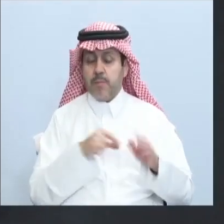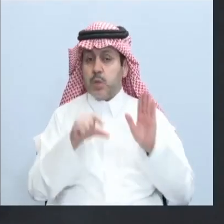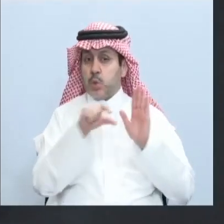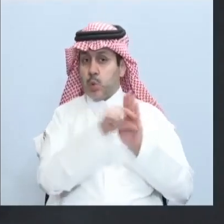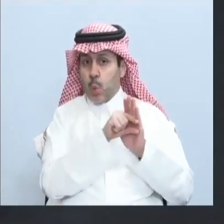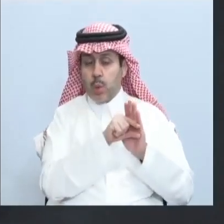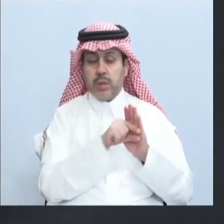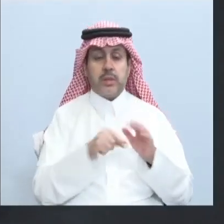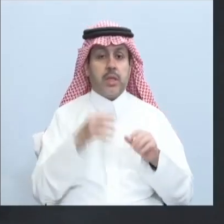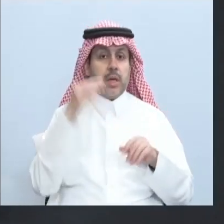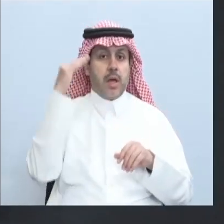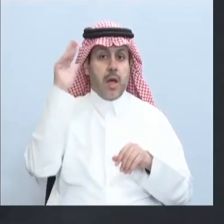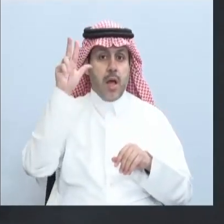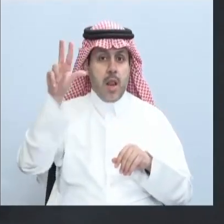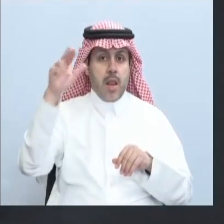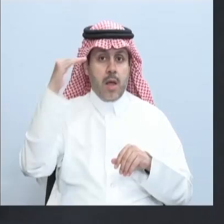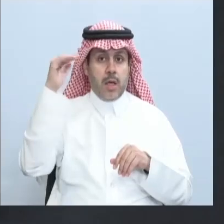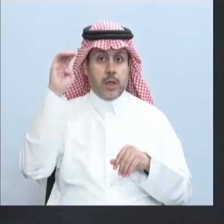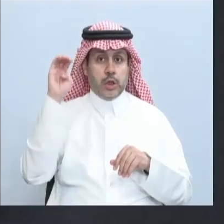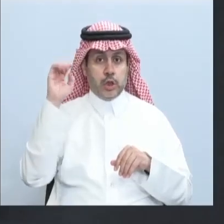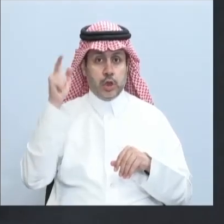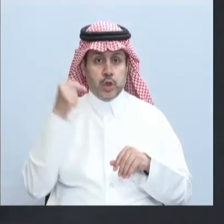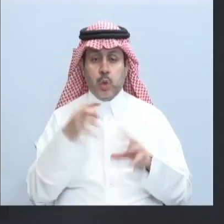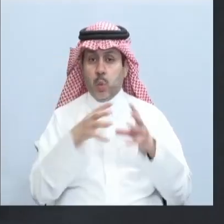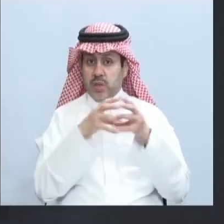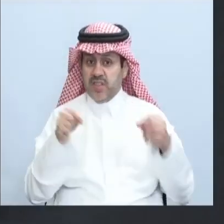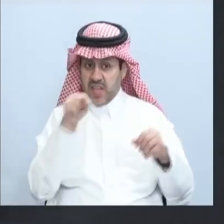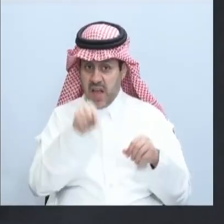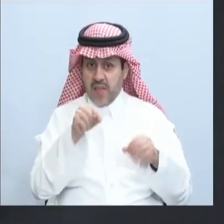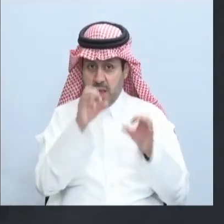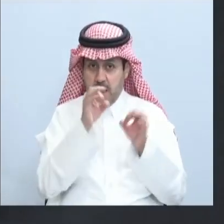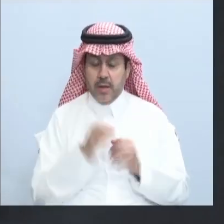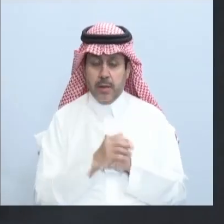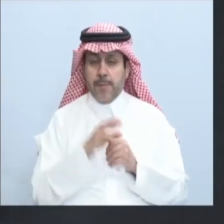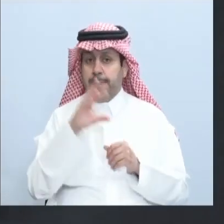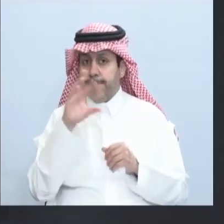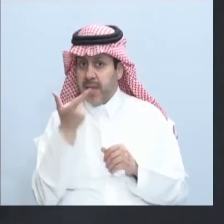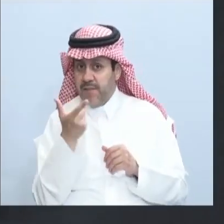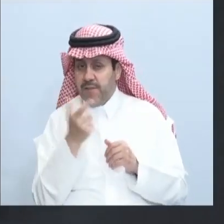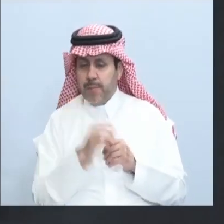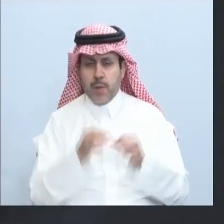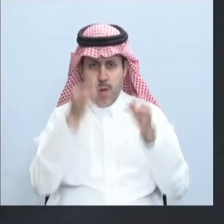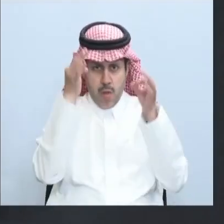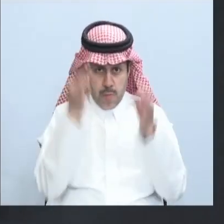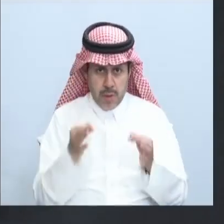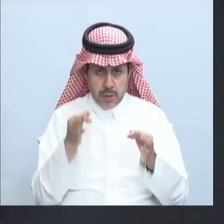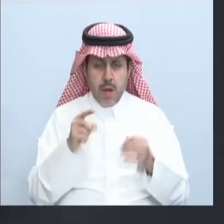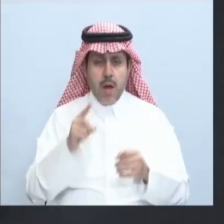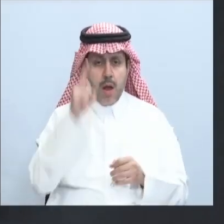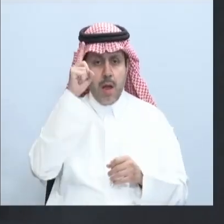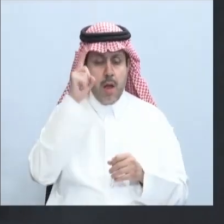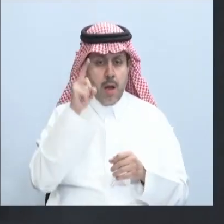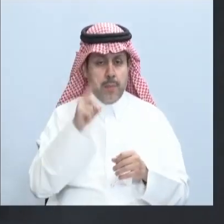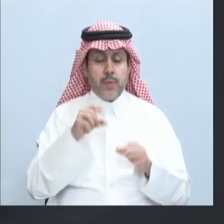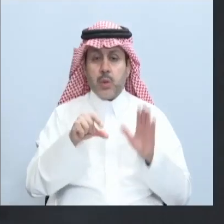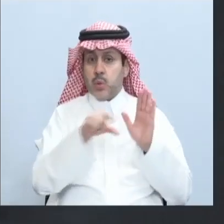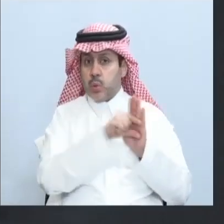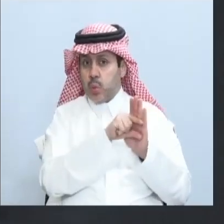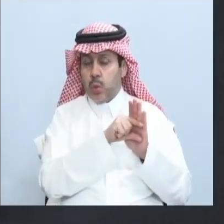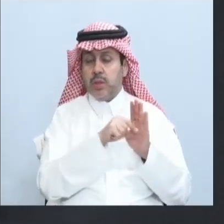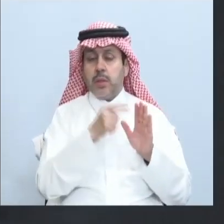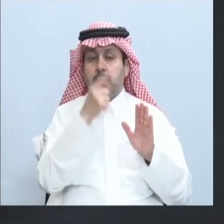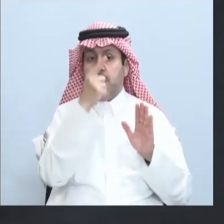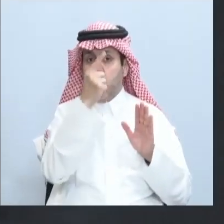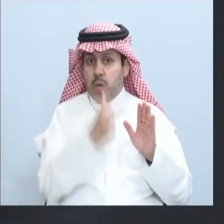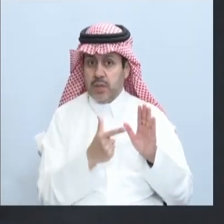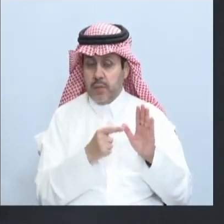تعريف بهذه الصوره وتفسير هذه الايات كيف يمكنك اثبات ان سوره الفاتحه سوره مكيه